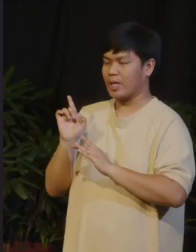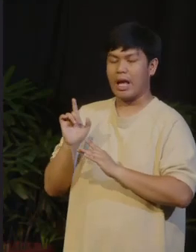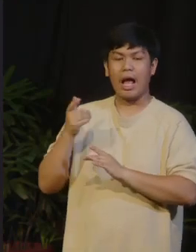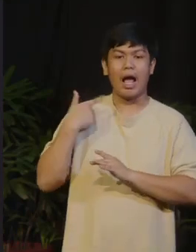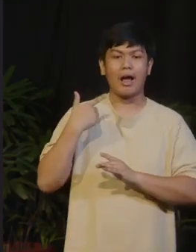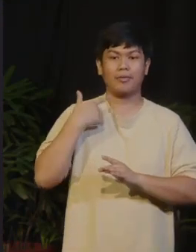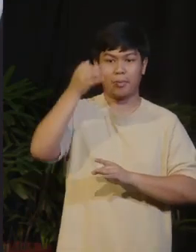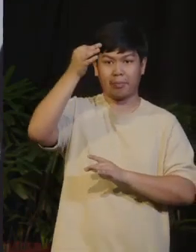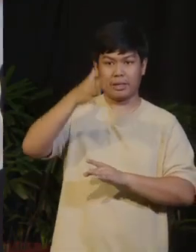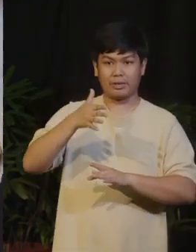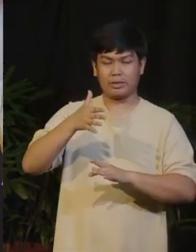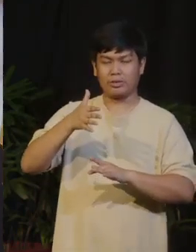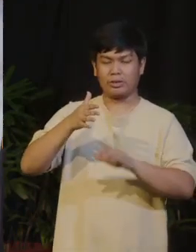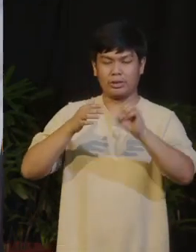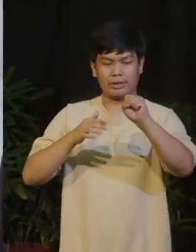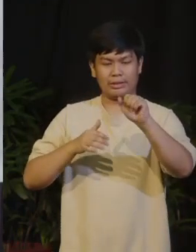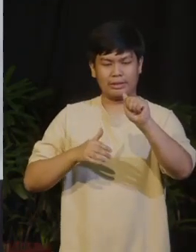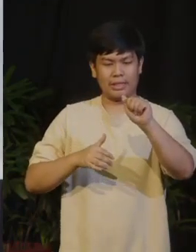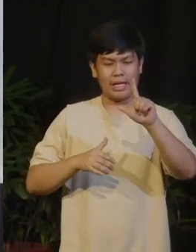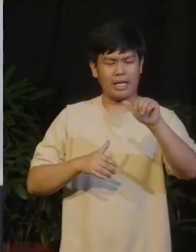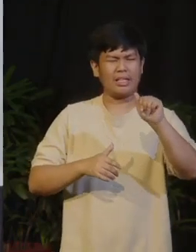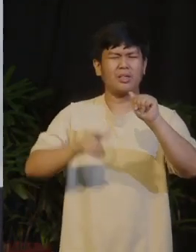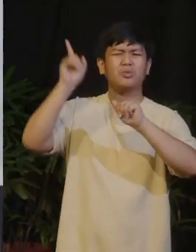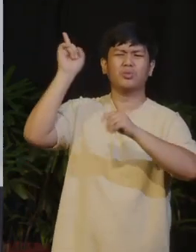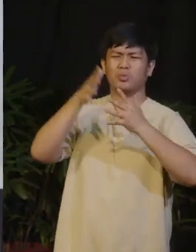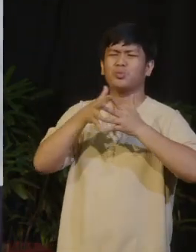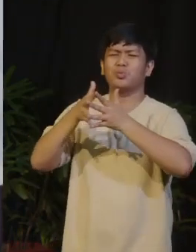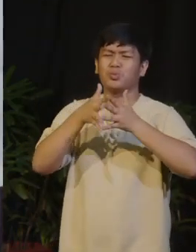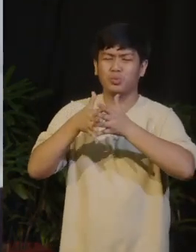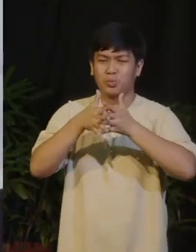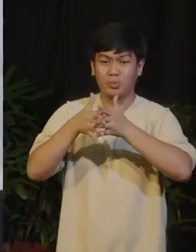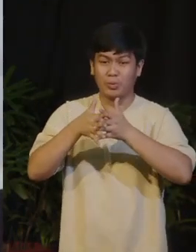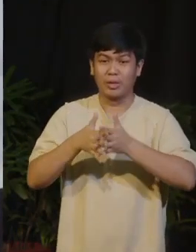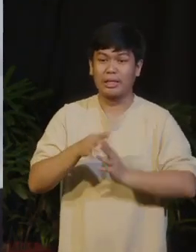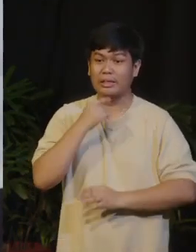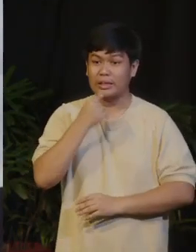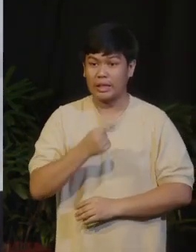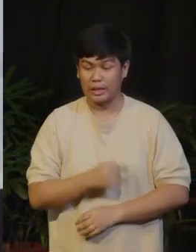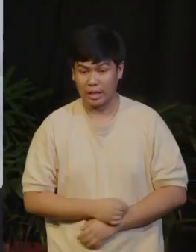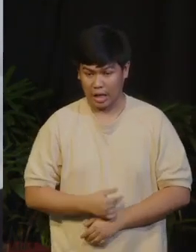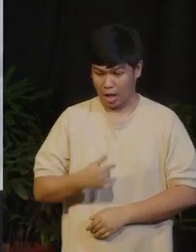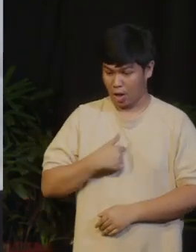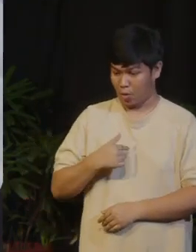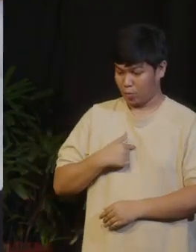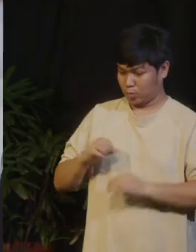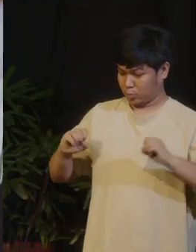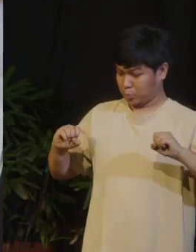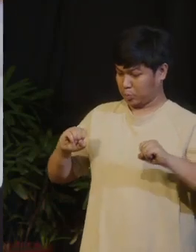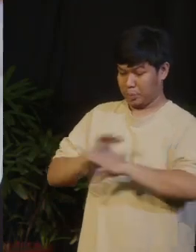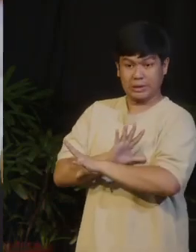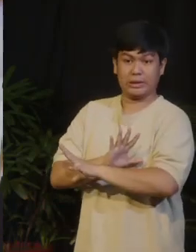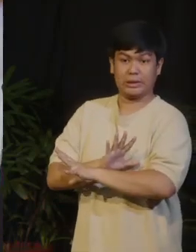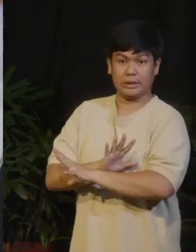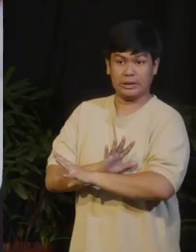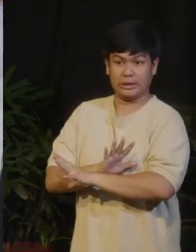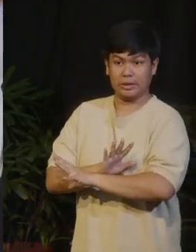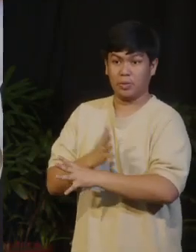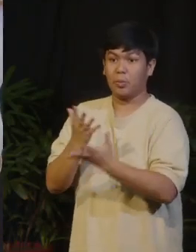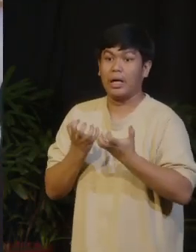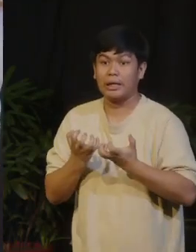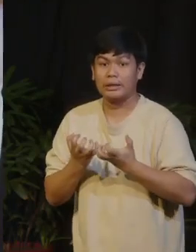Harold Sala nung siya ay buhay pa. Isang pag-withhold ng vengeance. Sabi sa